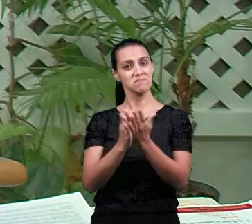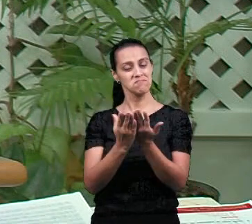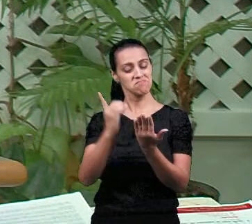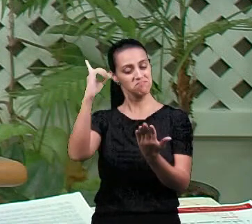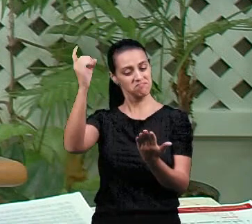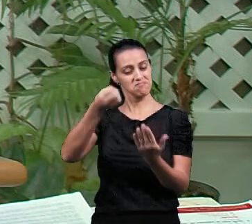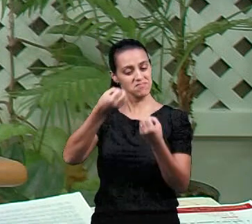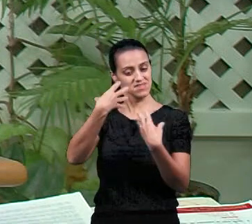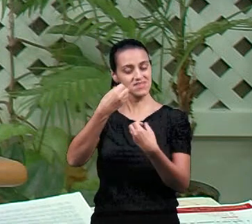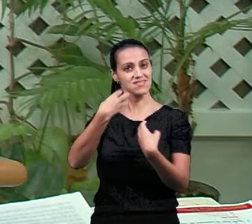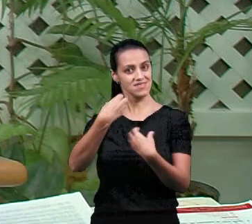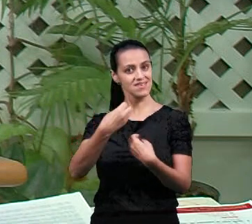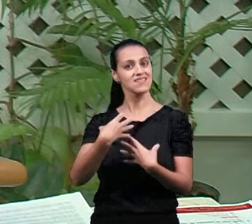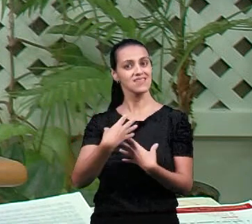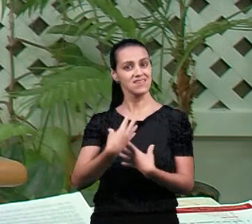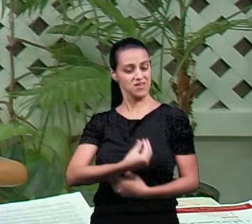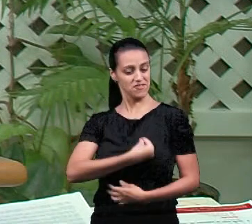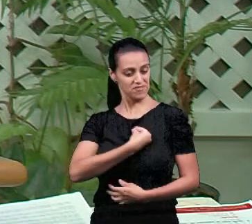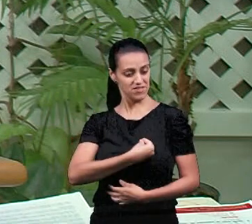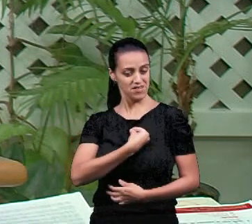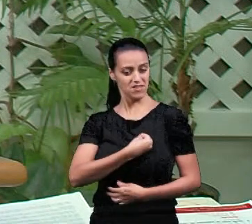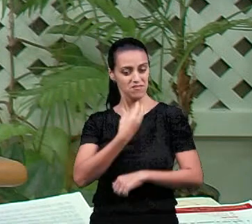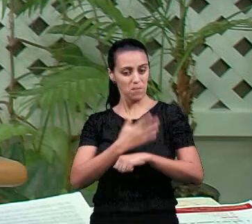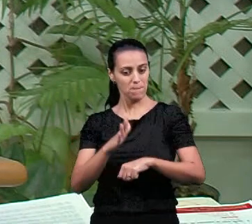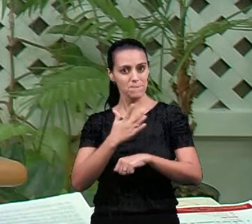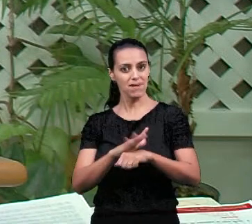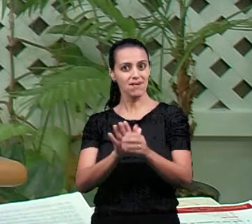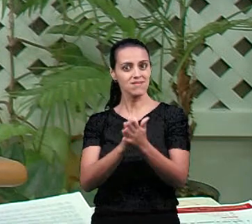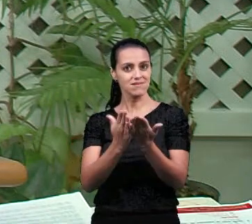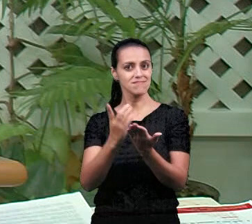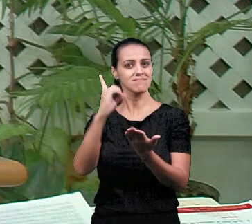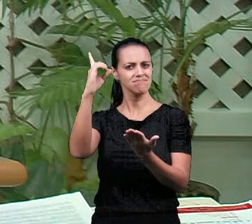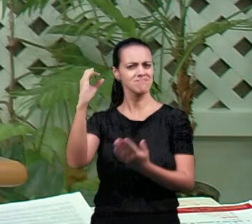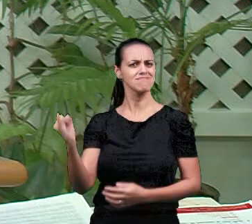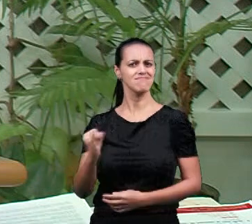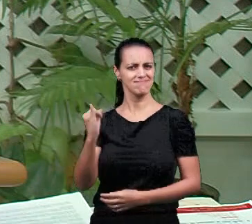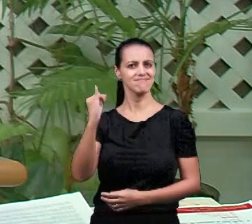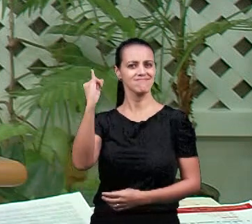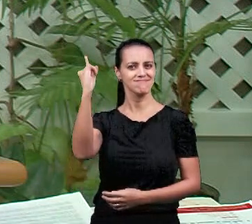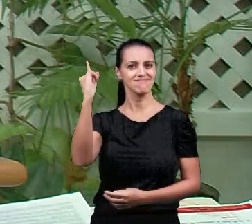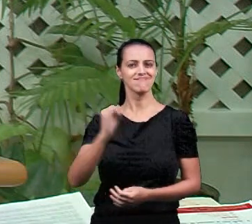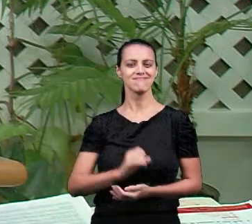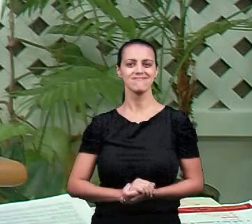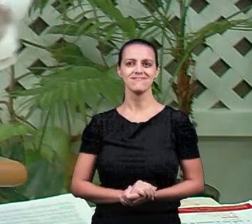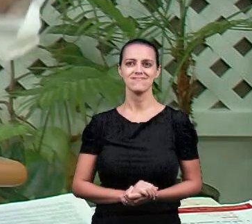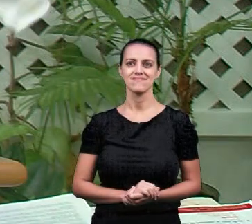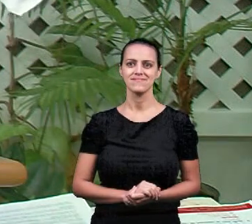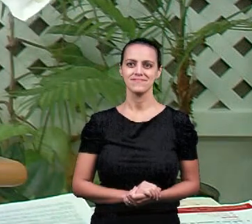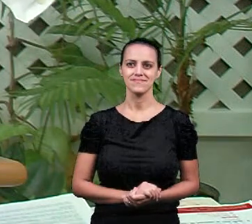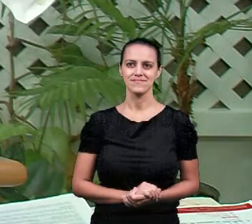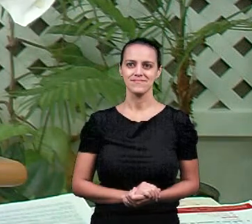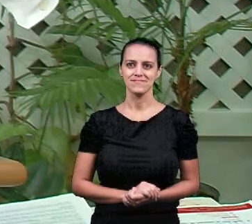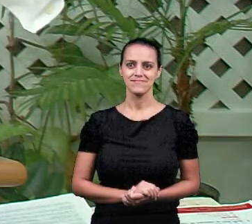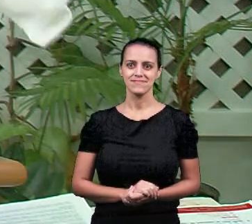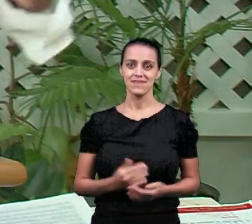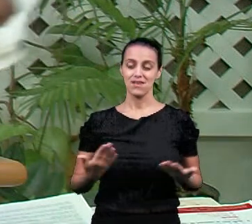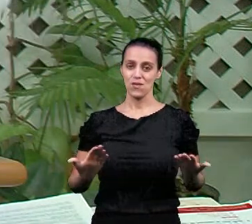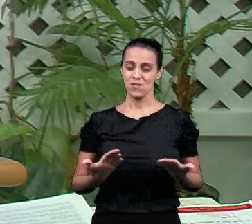parole du Seigneur, en vivant cette parole, et cela est très important pour nous tous. Maintenant,